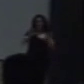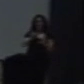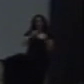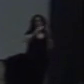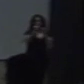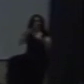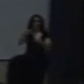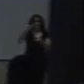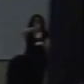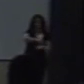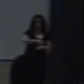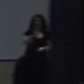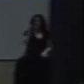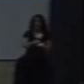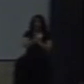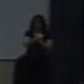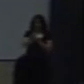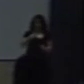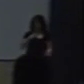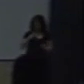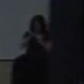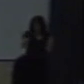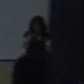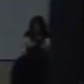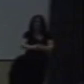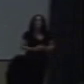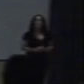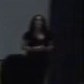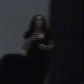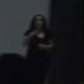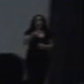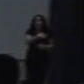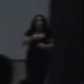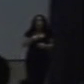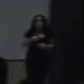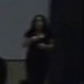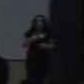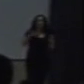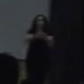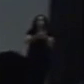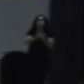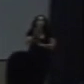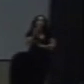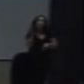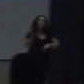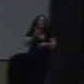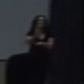ciutat. Molt ràpidament, l'únic el que volíem exposar era un exemple del que...